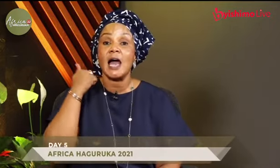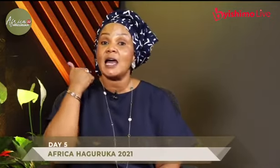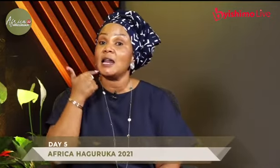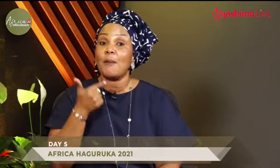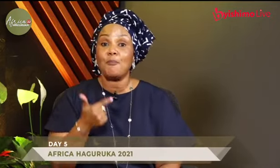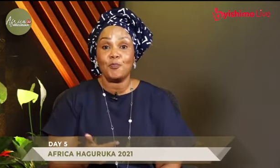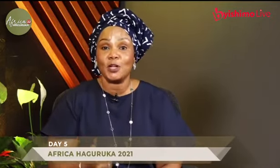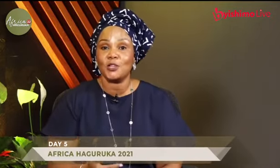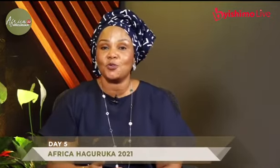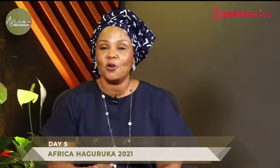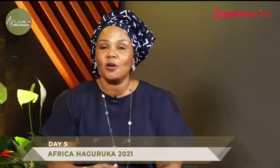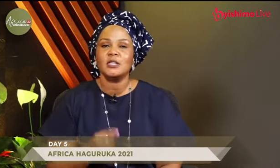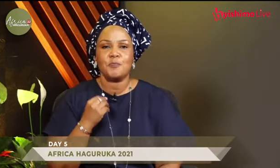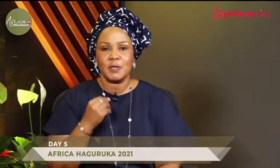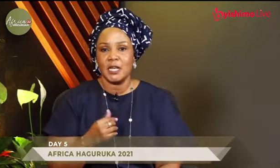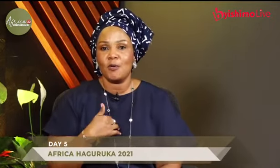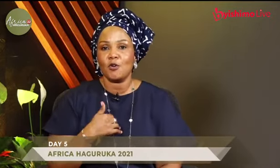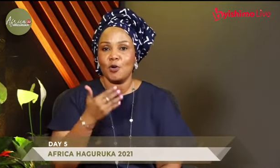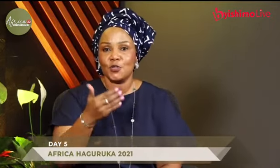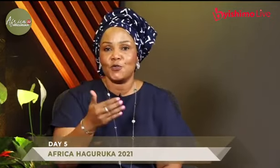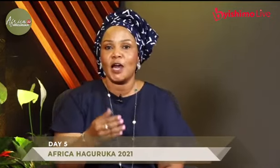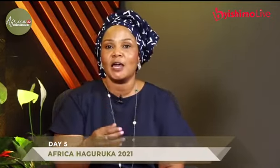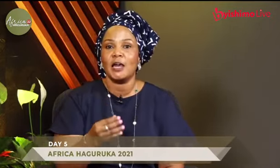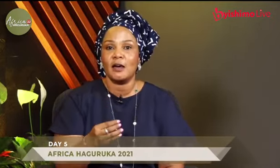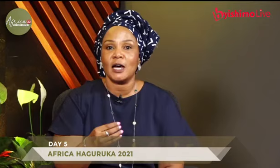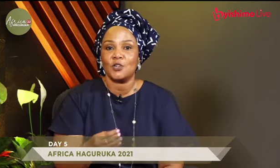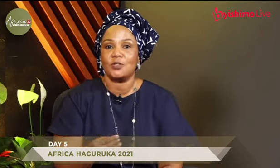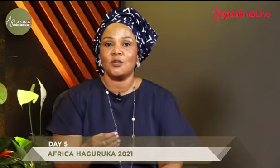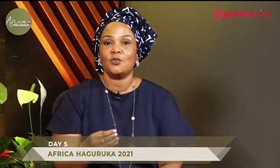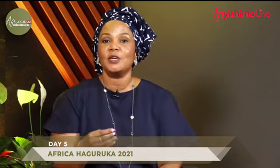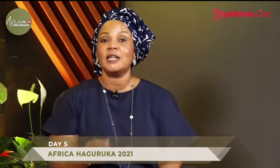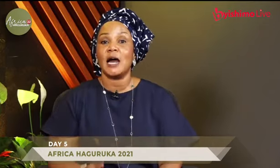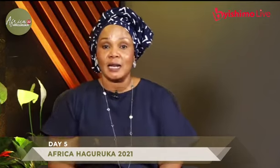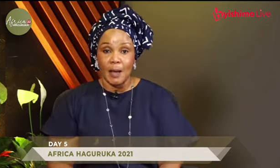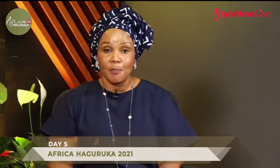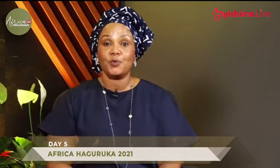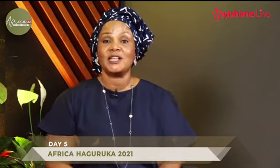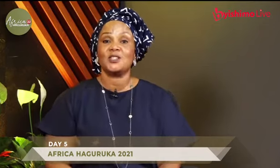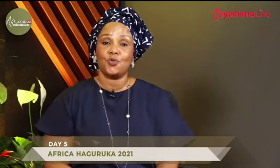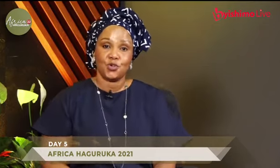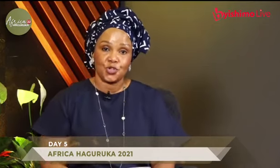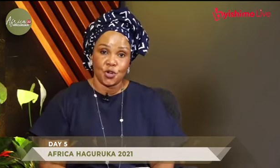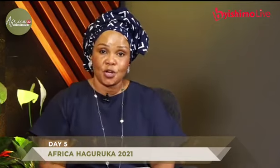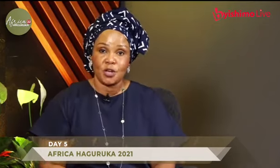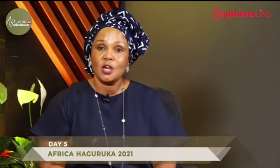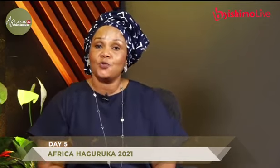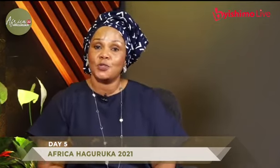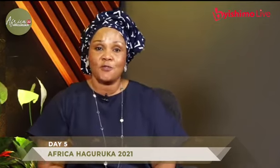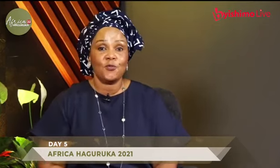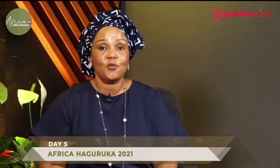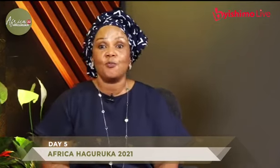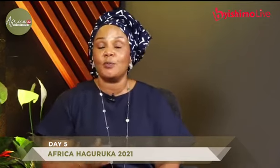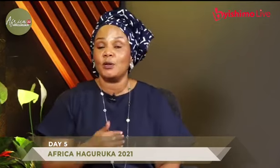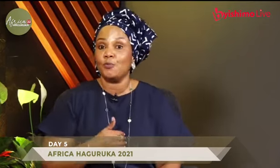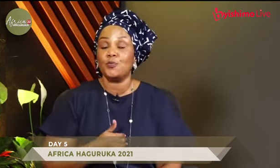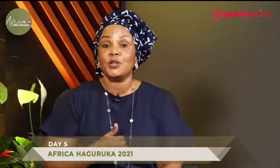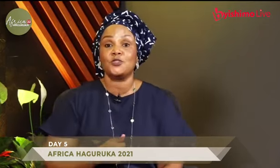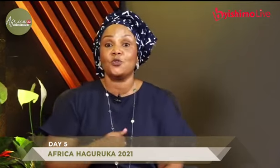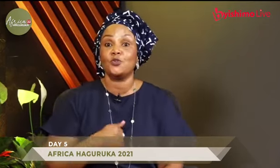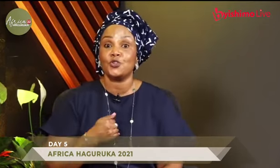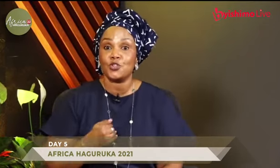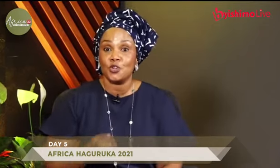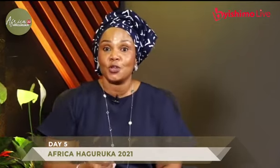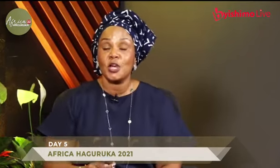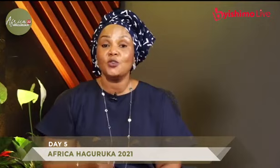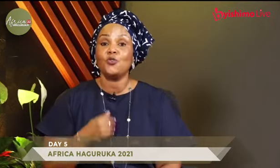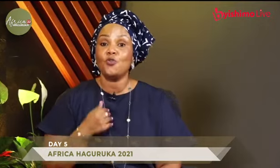a la population, spécialement que moi je vais ajouter qu'il a la population jeune. Nous avons une population